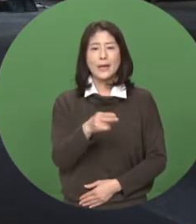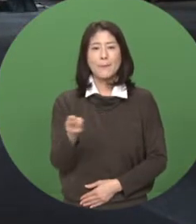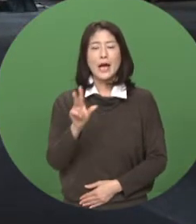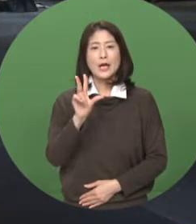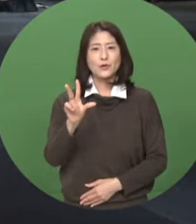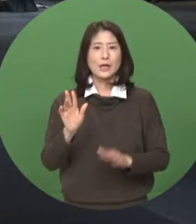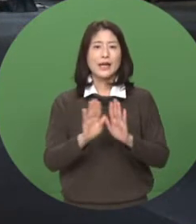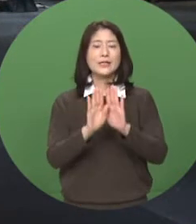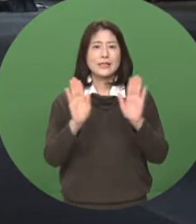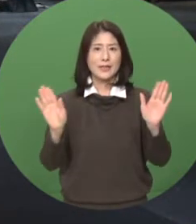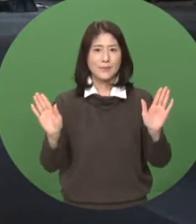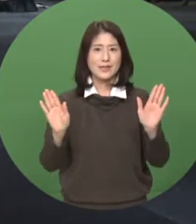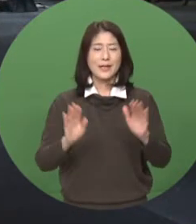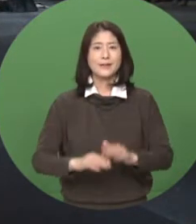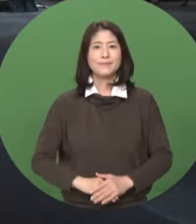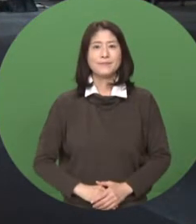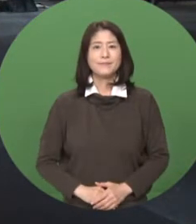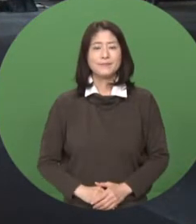ました。